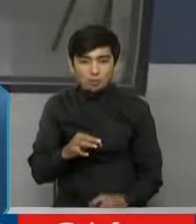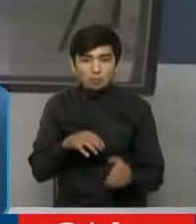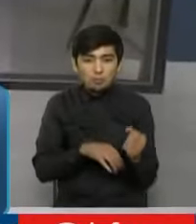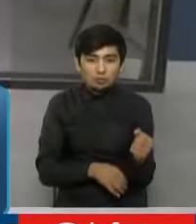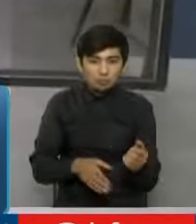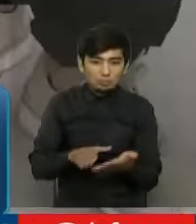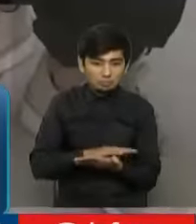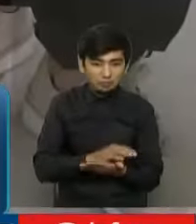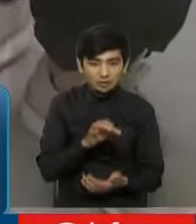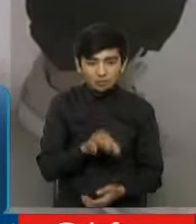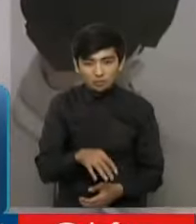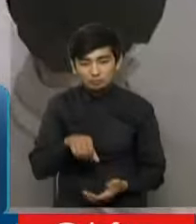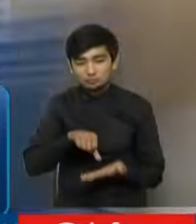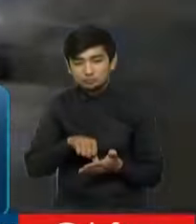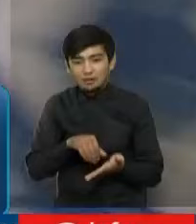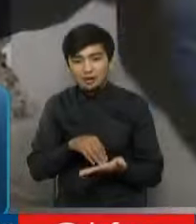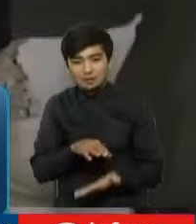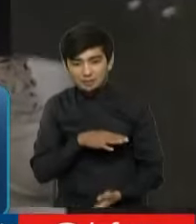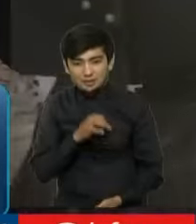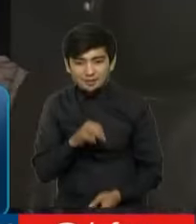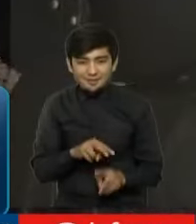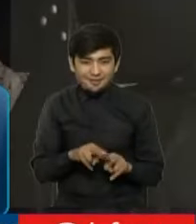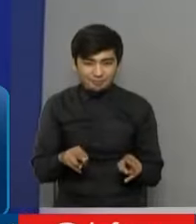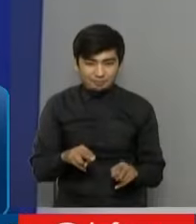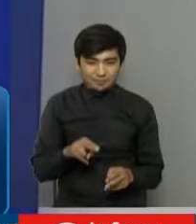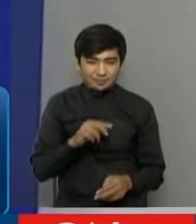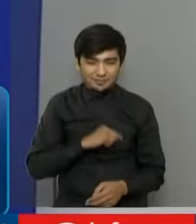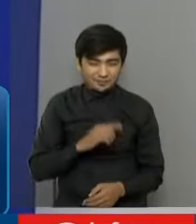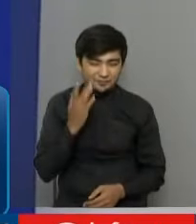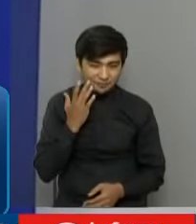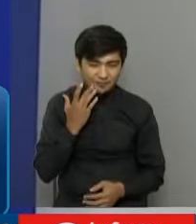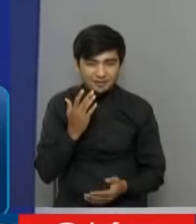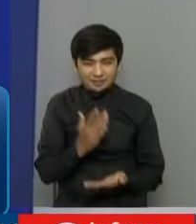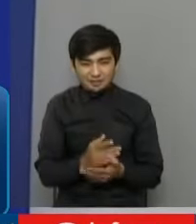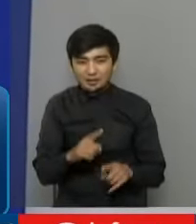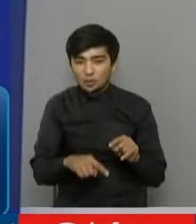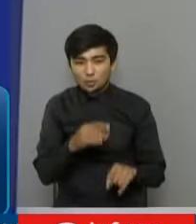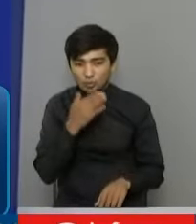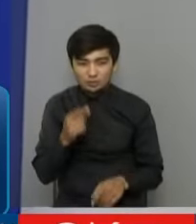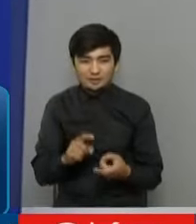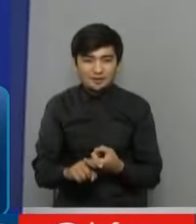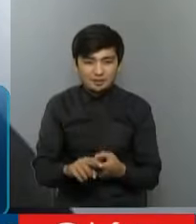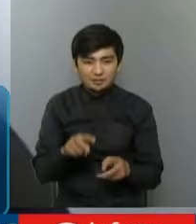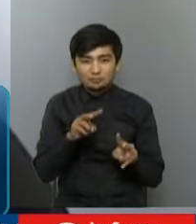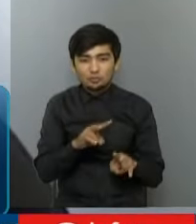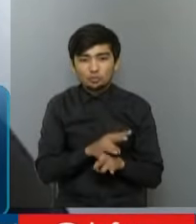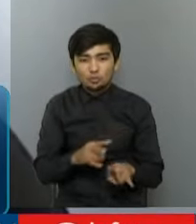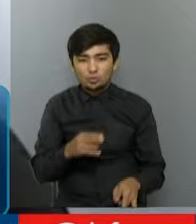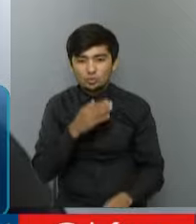и от комментария отказались. Ситуации подобного рода нередки, говорят юристы. Связано это все с отсутствием контроля.